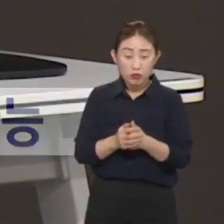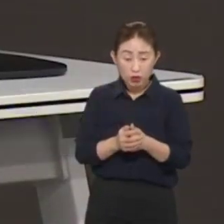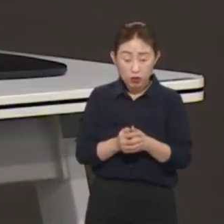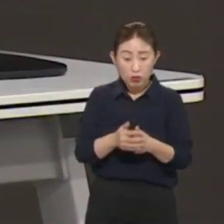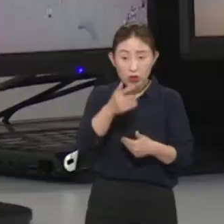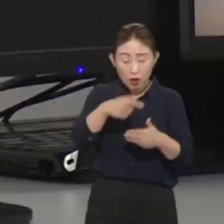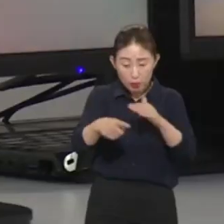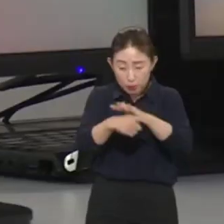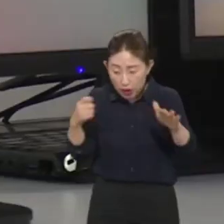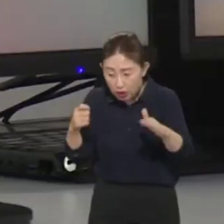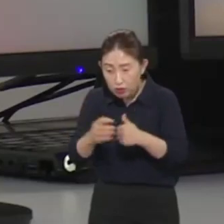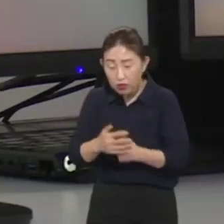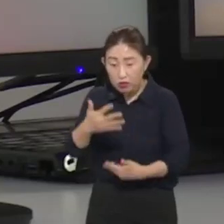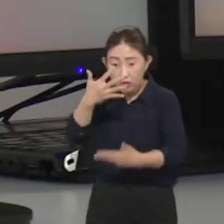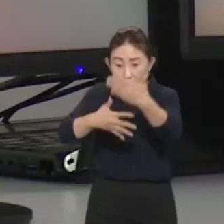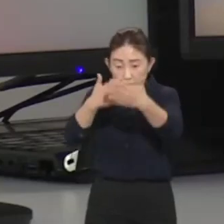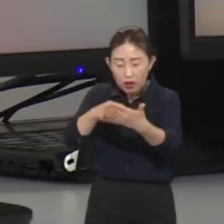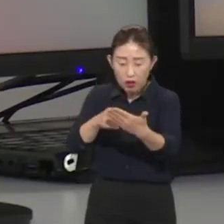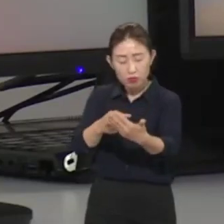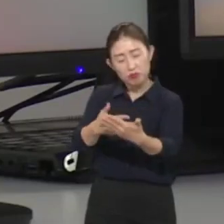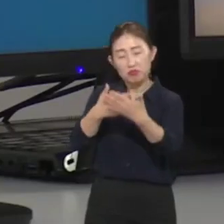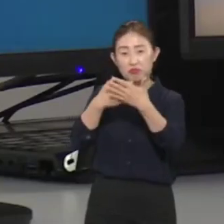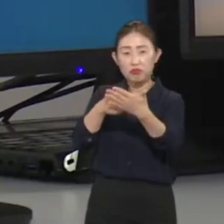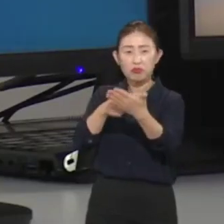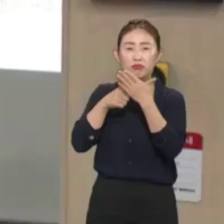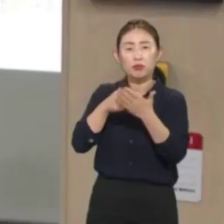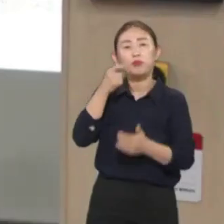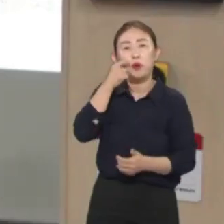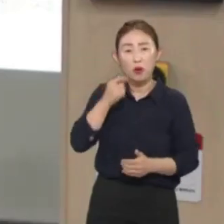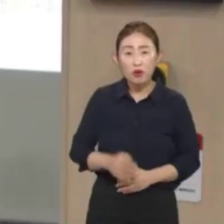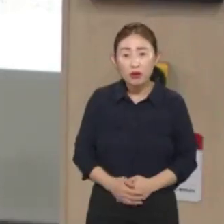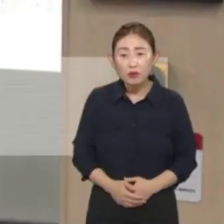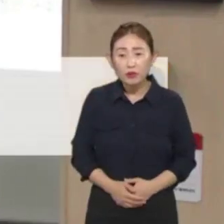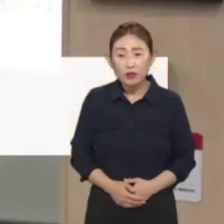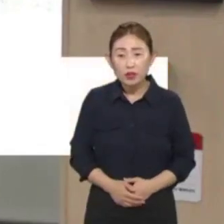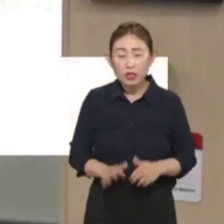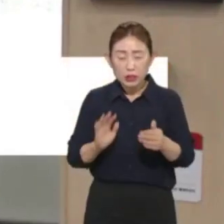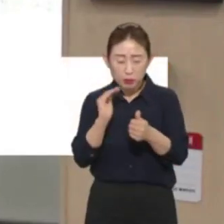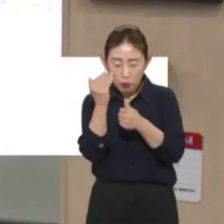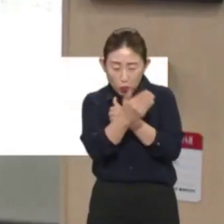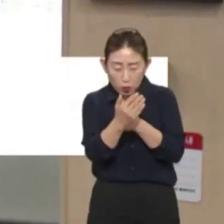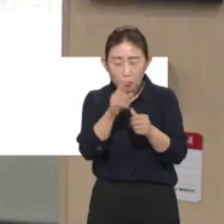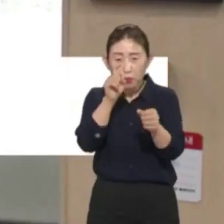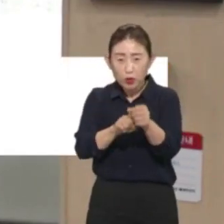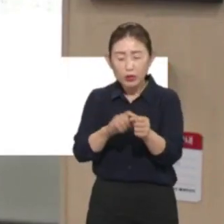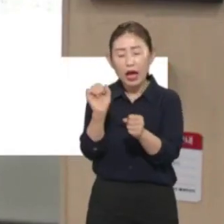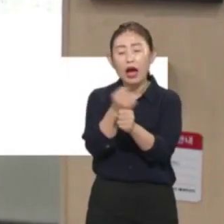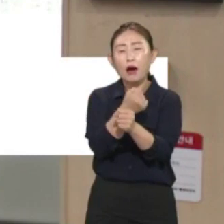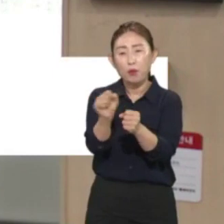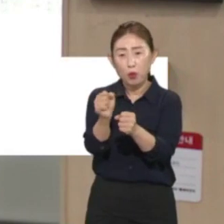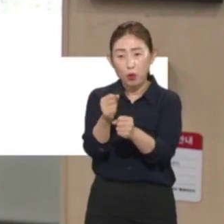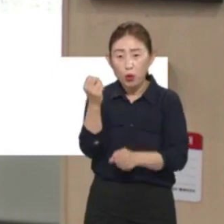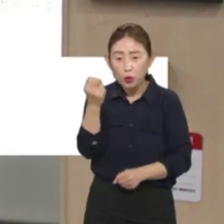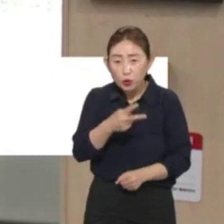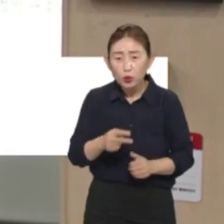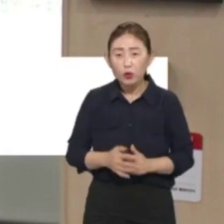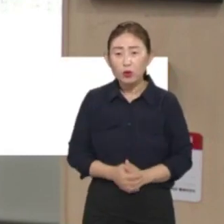유출돼도 화면 확인이 불가능합니다. 보안을 위해서 어떤 암호라든지 아니면